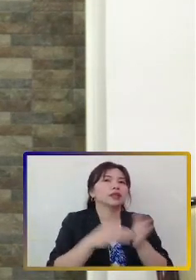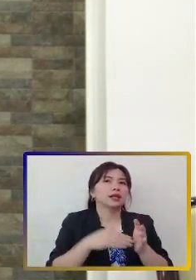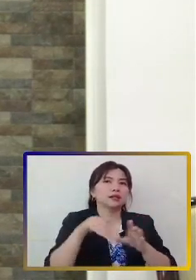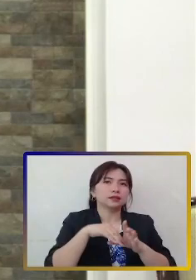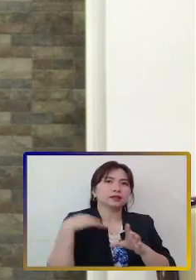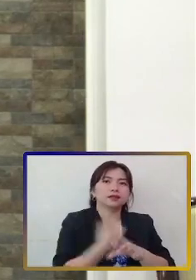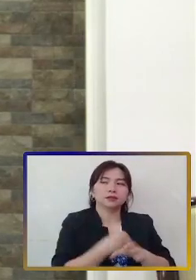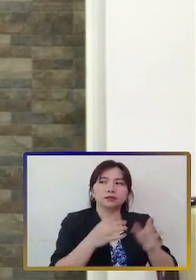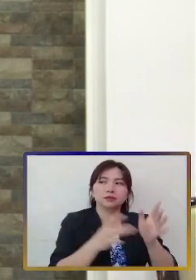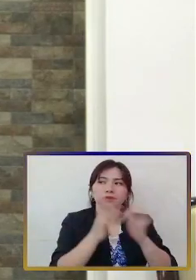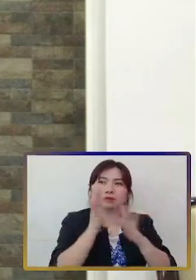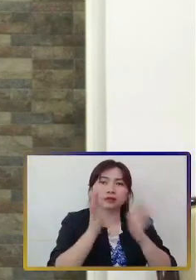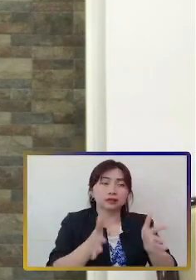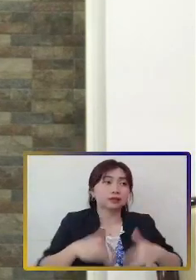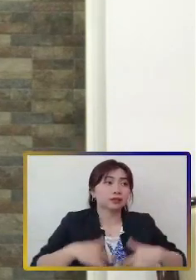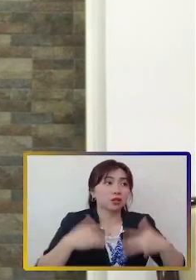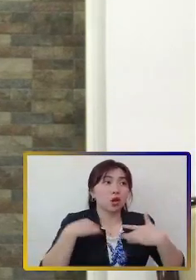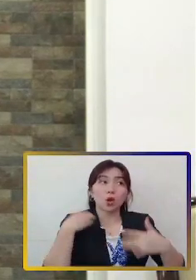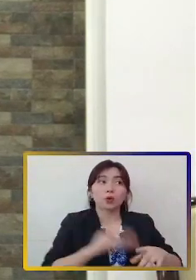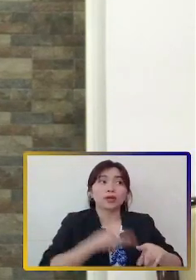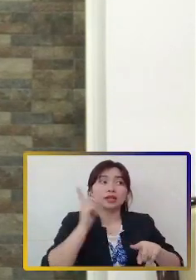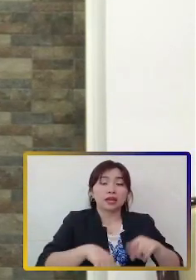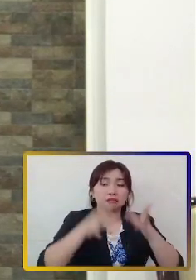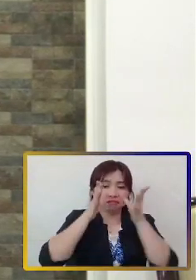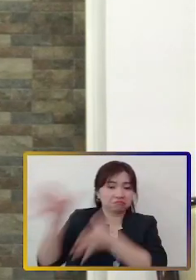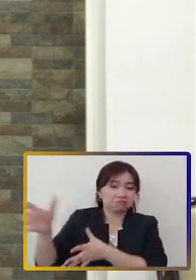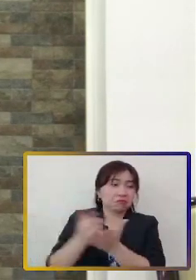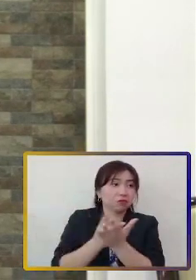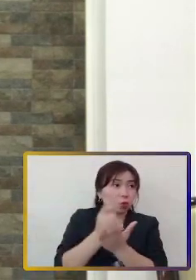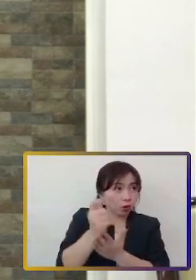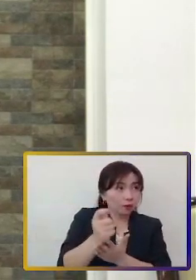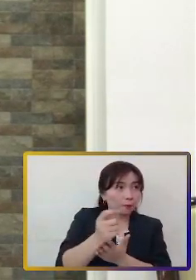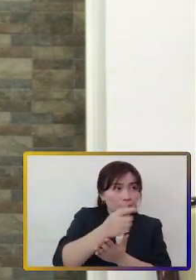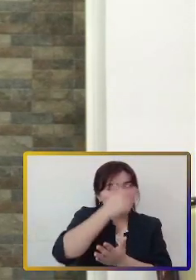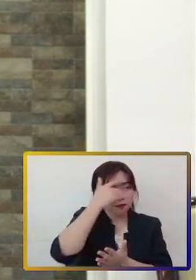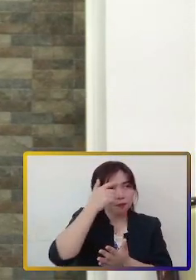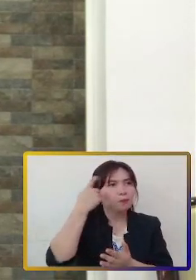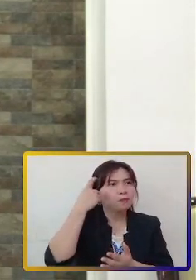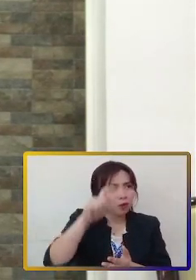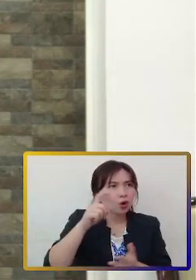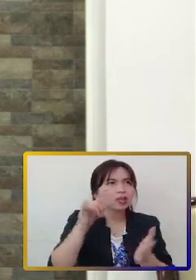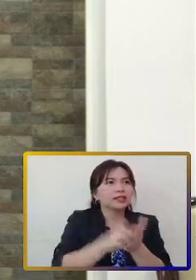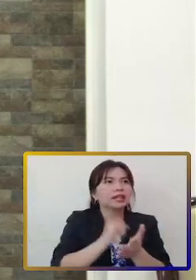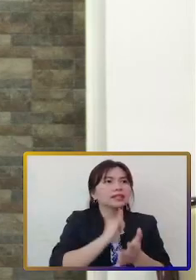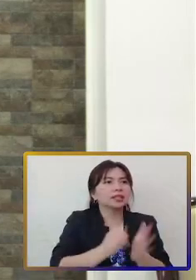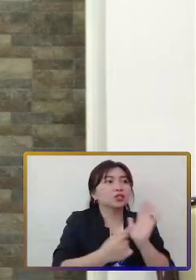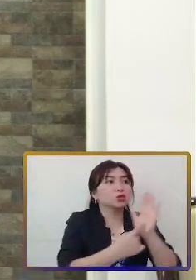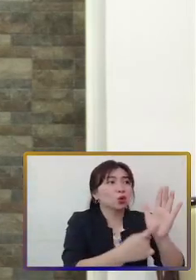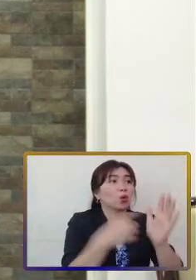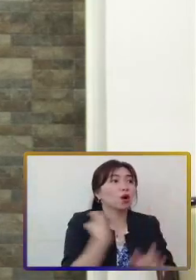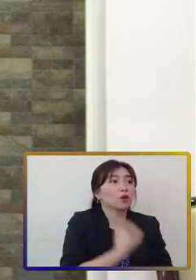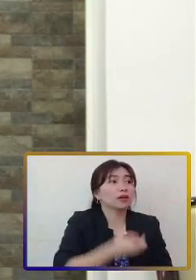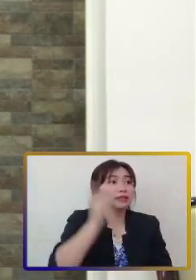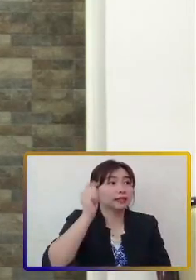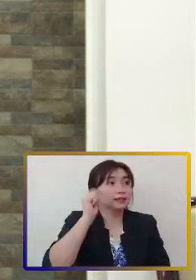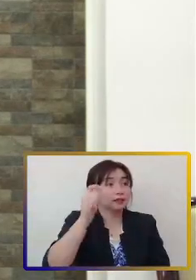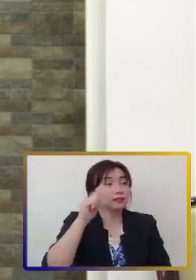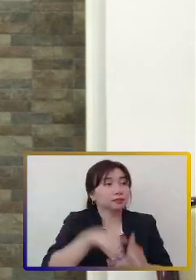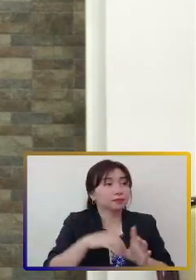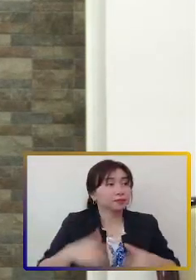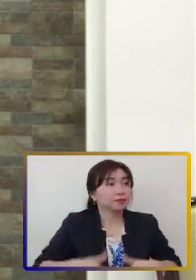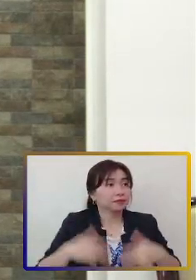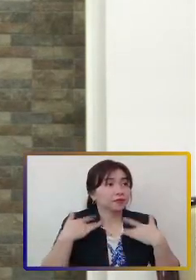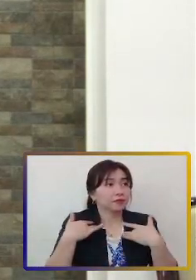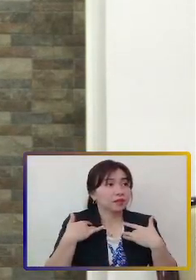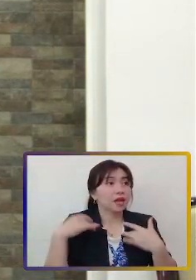chres we can deny the truth For It speaks ng atin pong testimony pagdating sa buhay natin yung buhay po natin